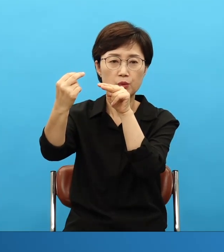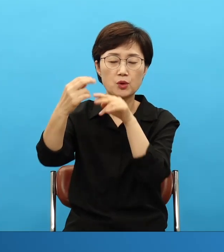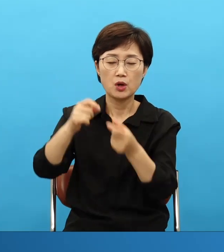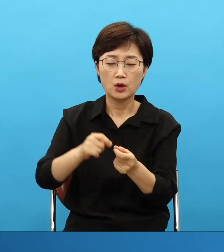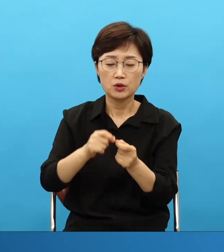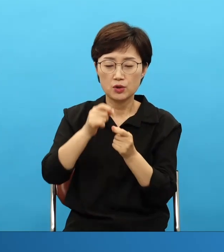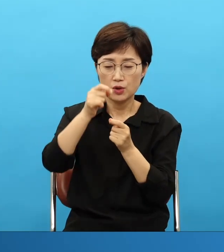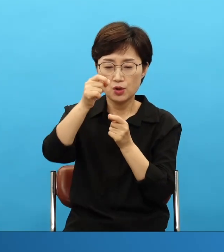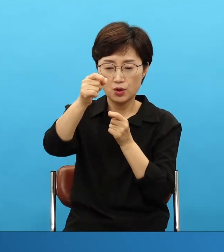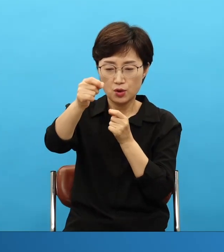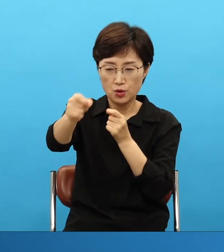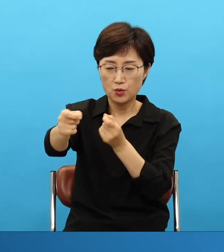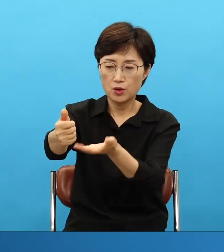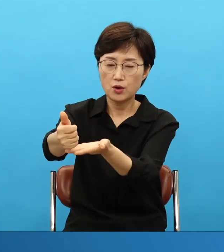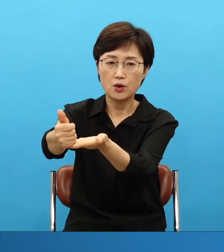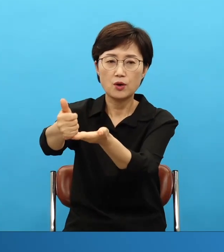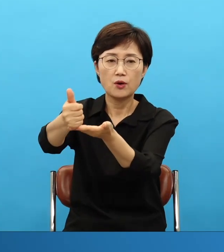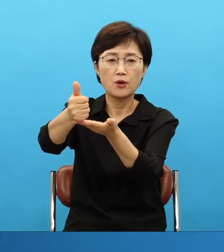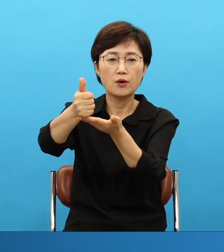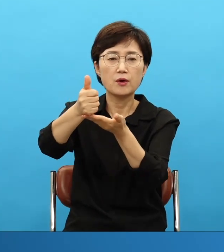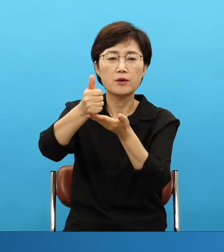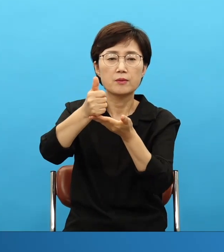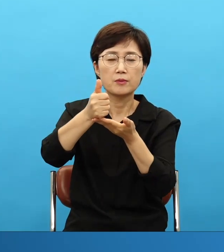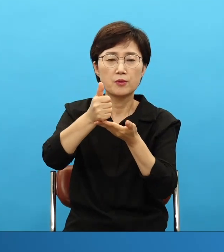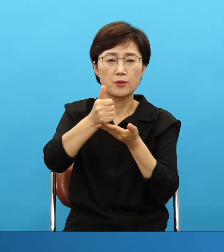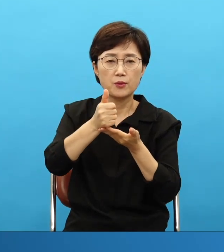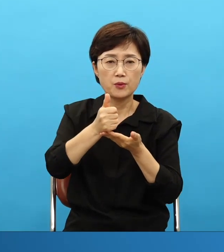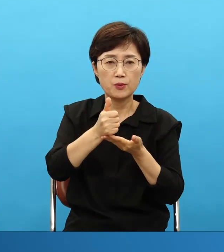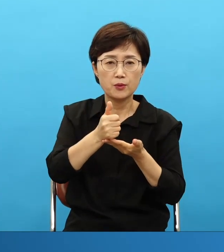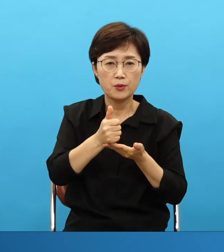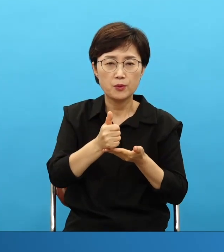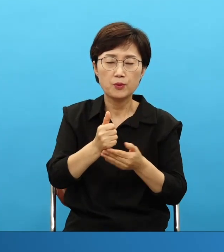영광 영